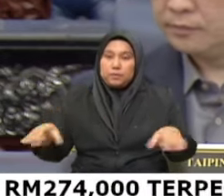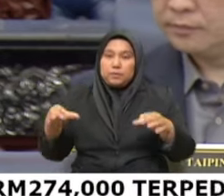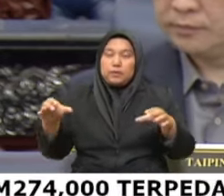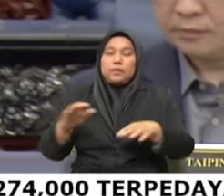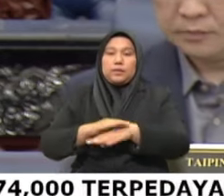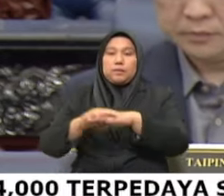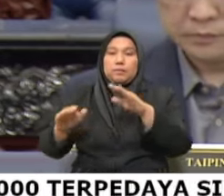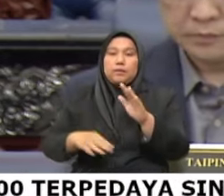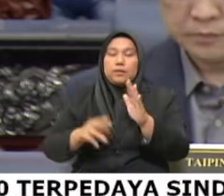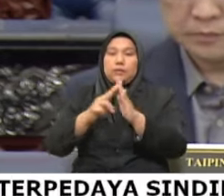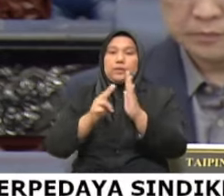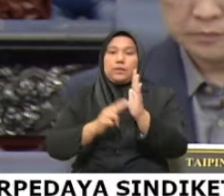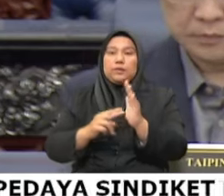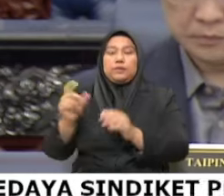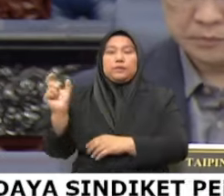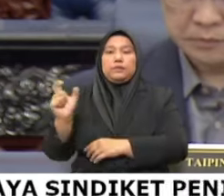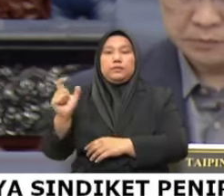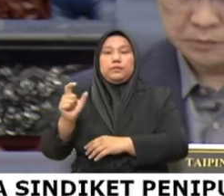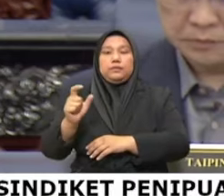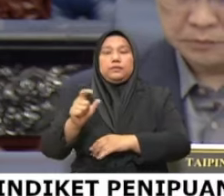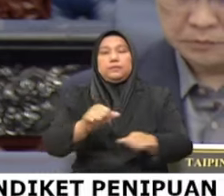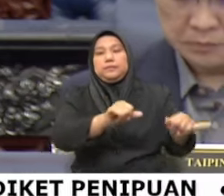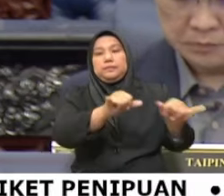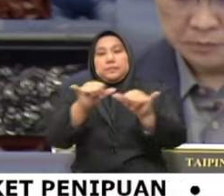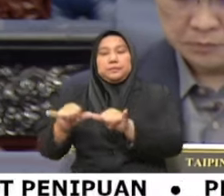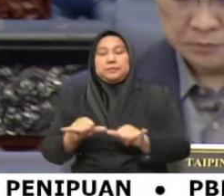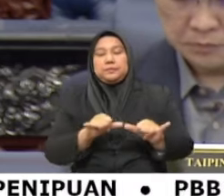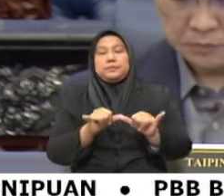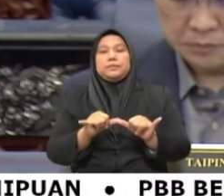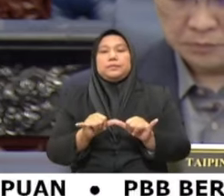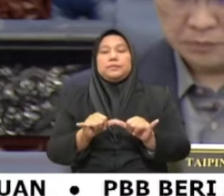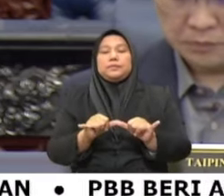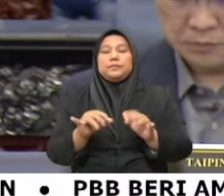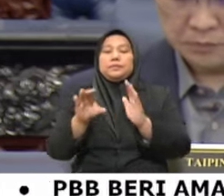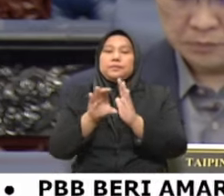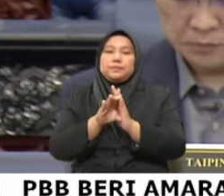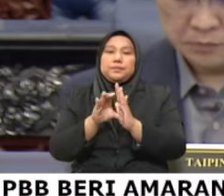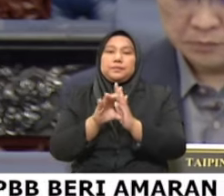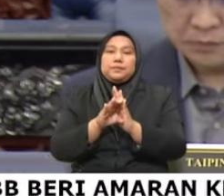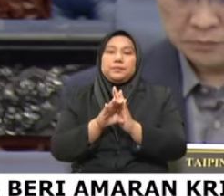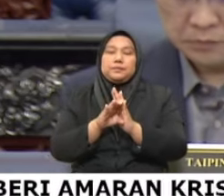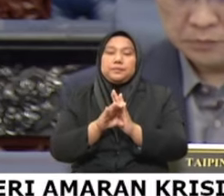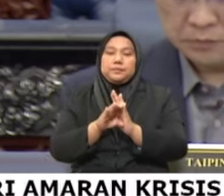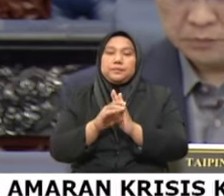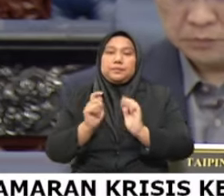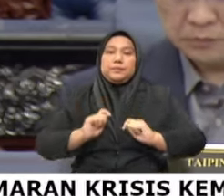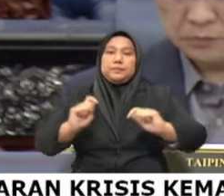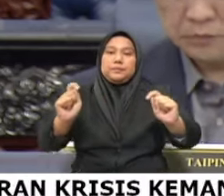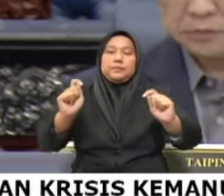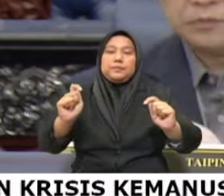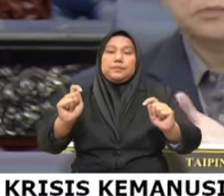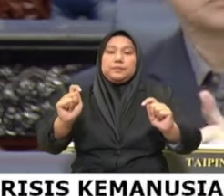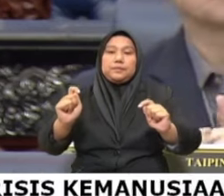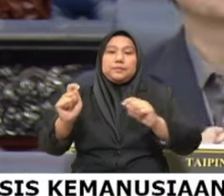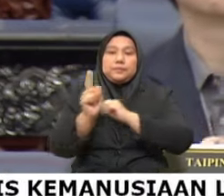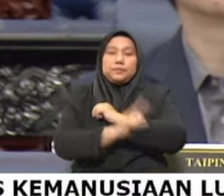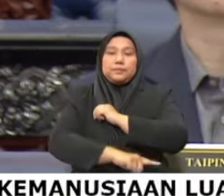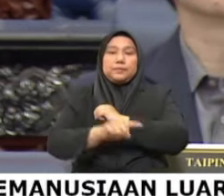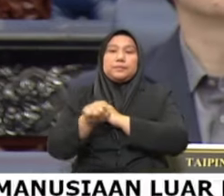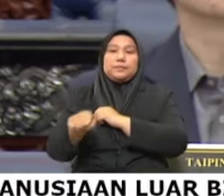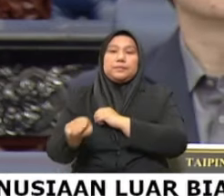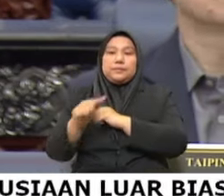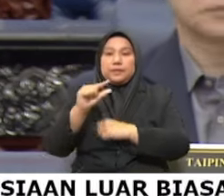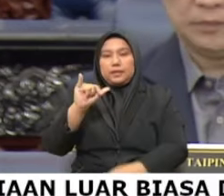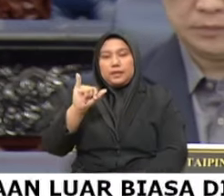bawah perundangan syariah adalah selaras dan juga seragam. Sebagai contoh, bagi tindakan penguatkuasaan terhadap